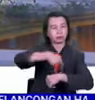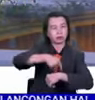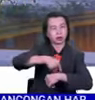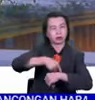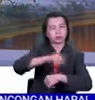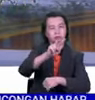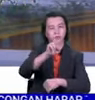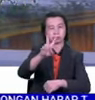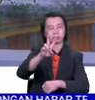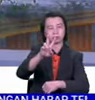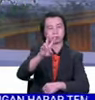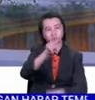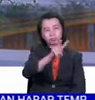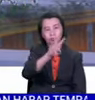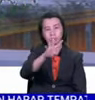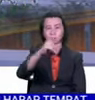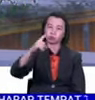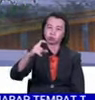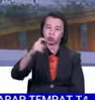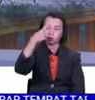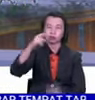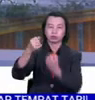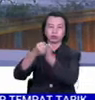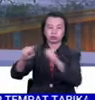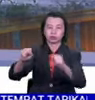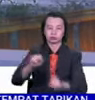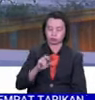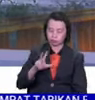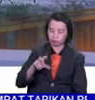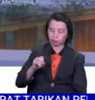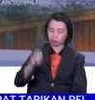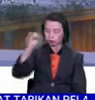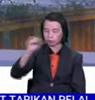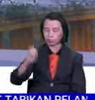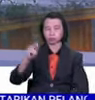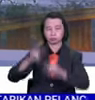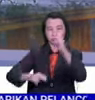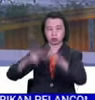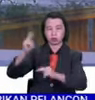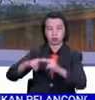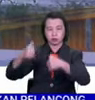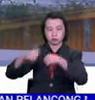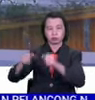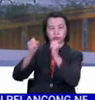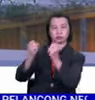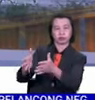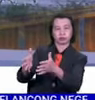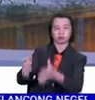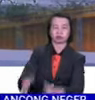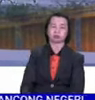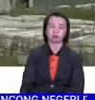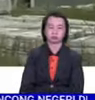24 bulan untuk disiapkan dengan kira-kira 30% kerja pembinaan masih berbaki.